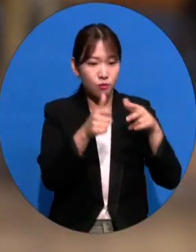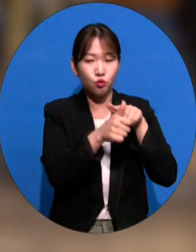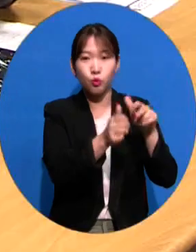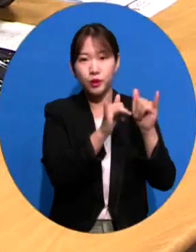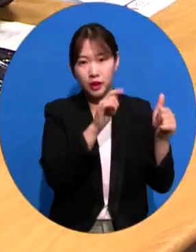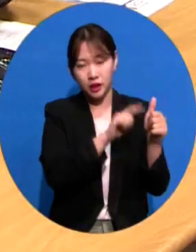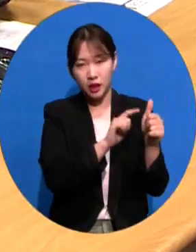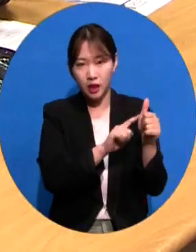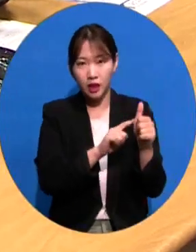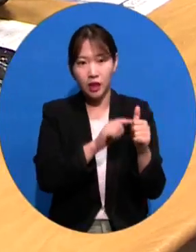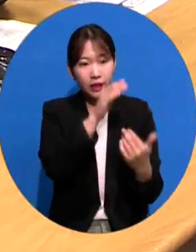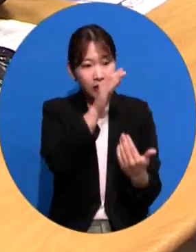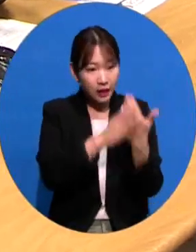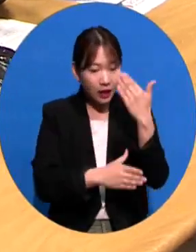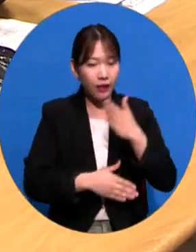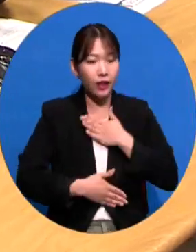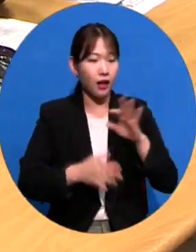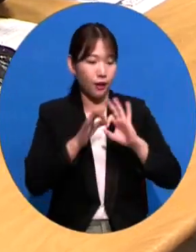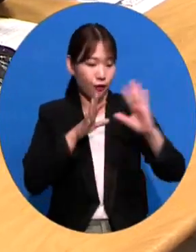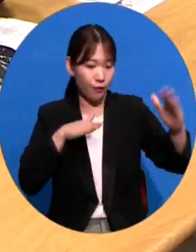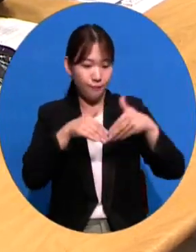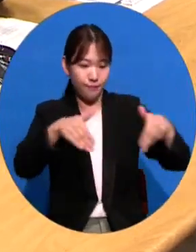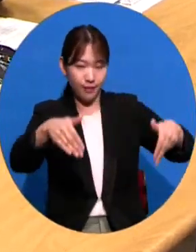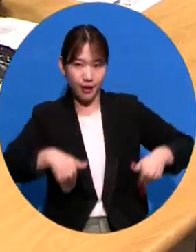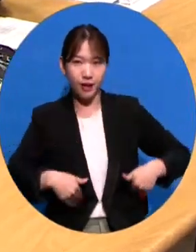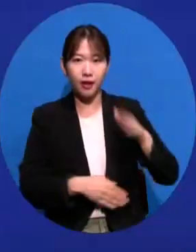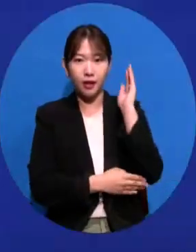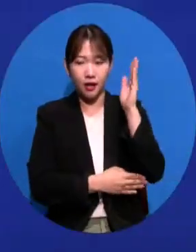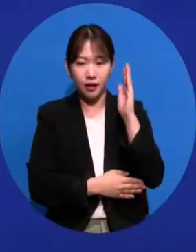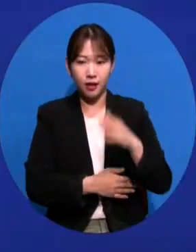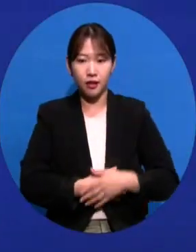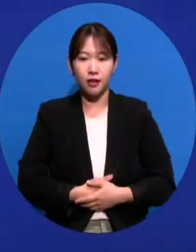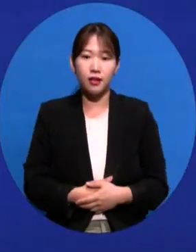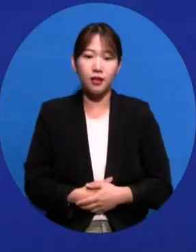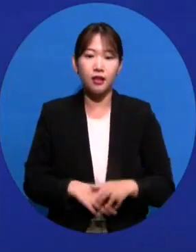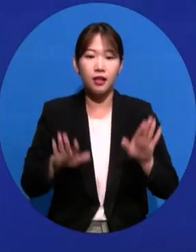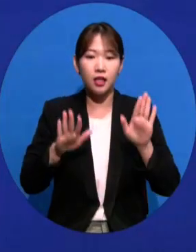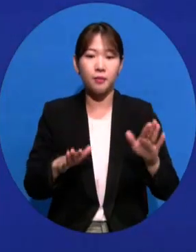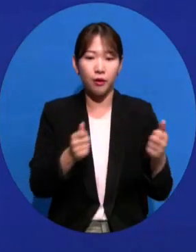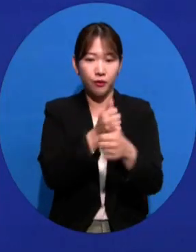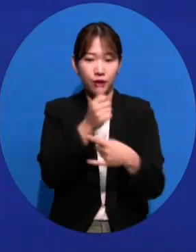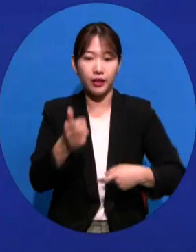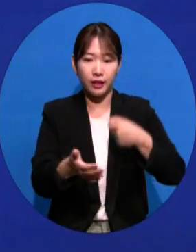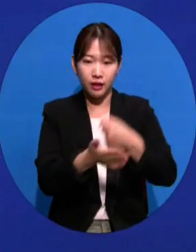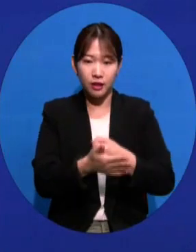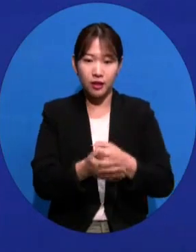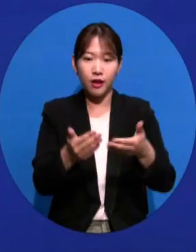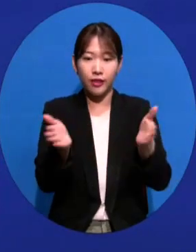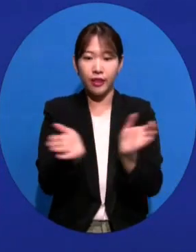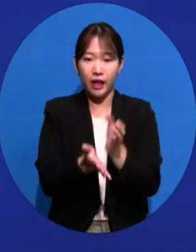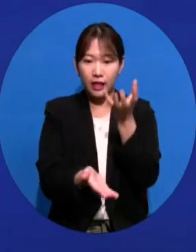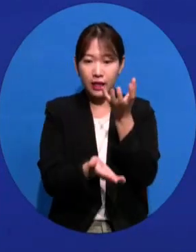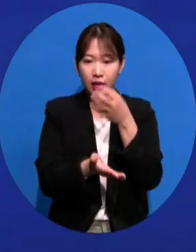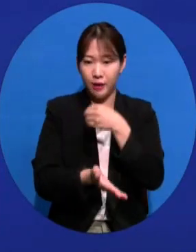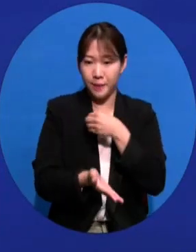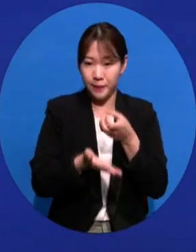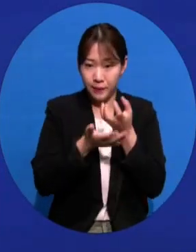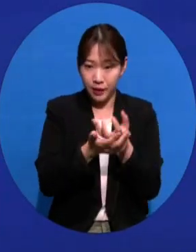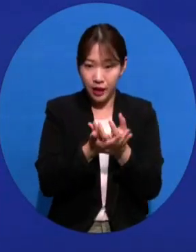후보는 사태와의 선긋기에 힘을 주었고 이번 비대위의 결정은 입당원서 유출